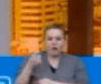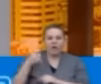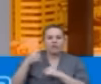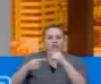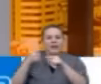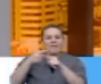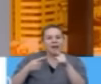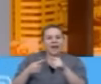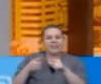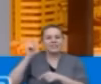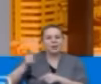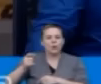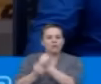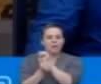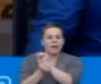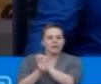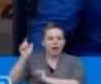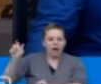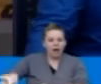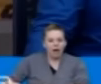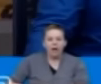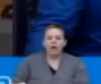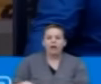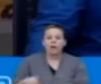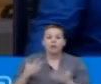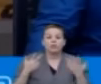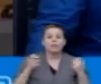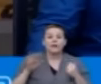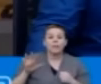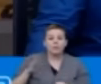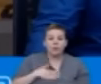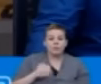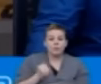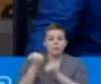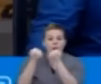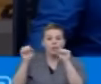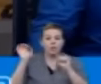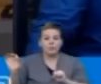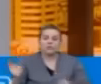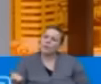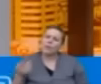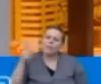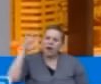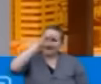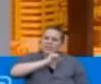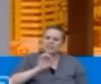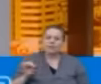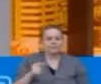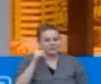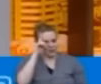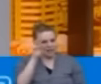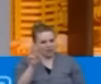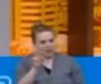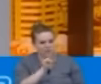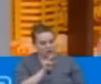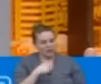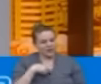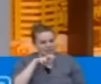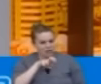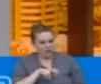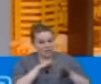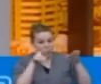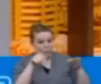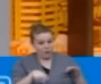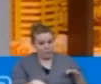עונש מאסר עליו? מה? אתה יודע, 85% מהציבור תומכים בחנינה לעזריה. מה עמדתך? אתה יודע, שי ושרון, אני ישבתי אצלכם